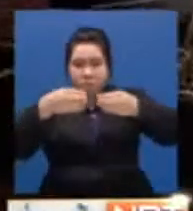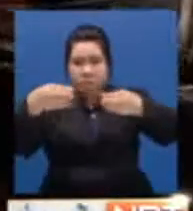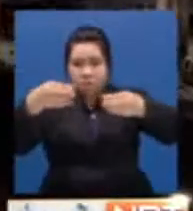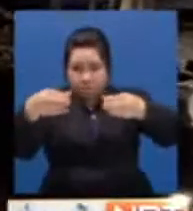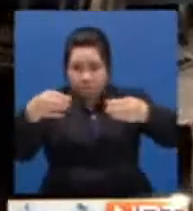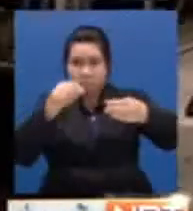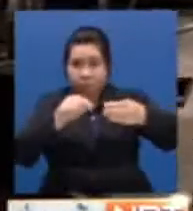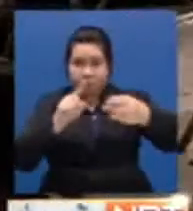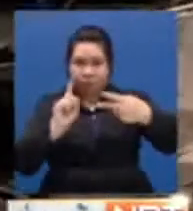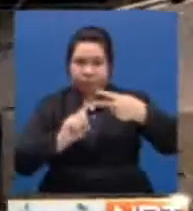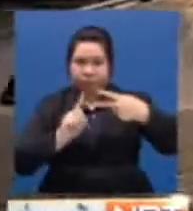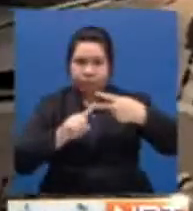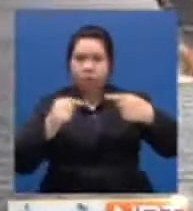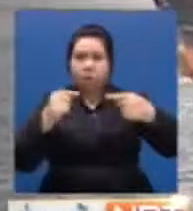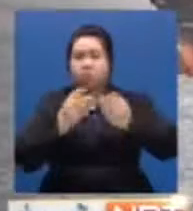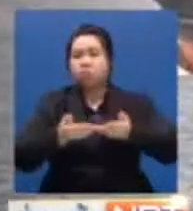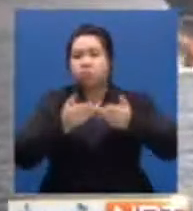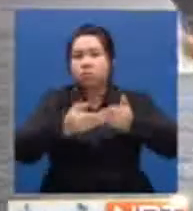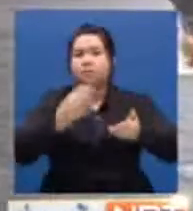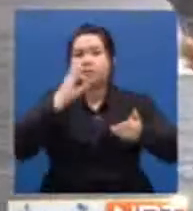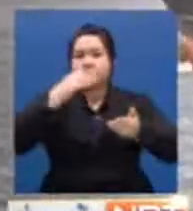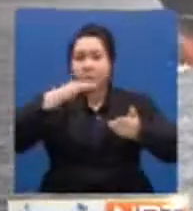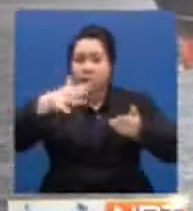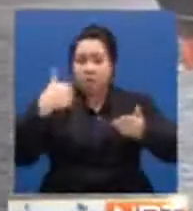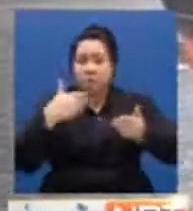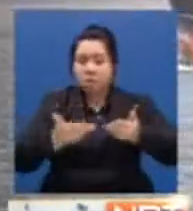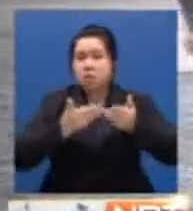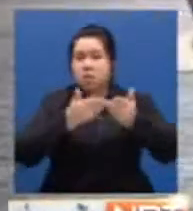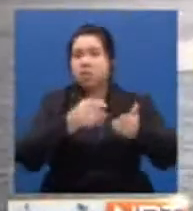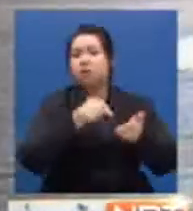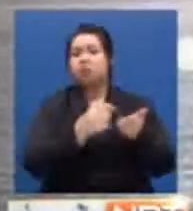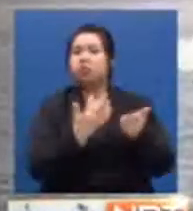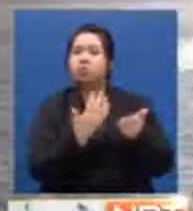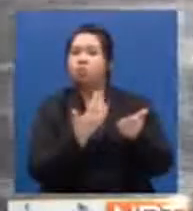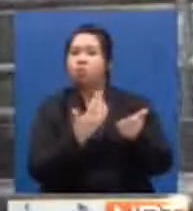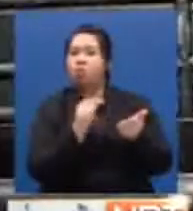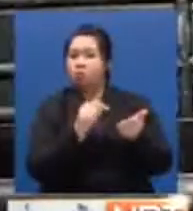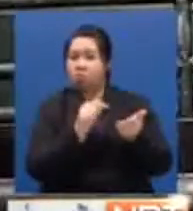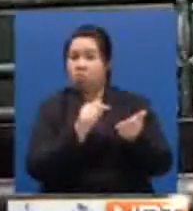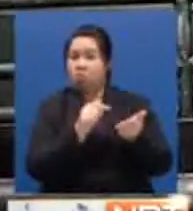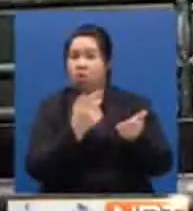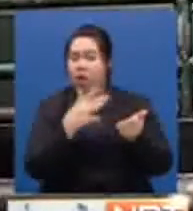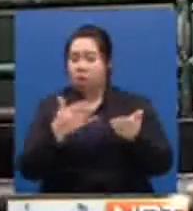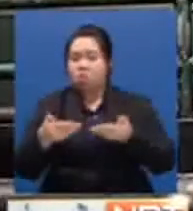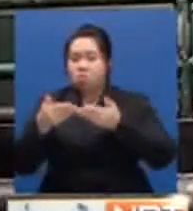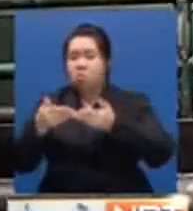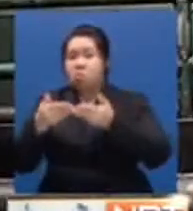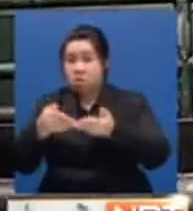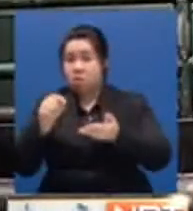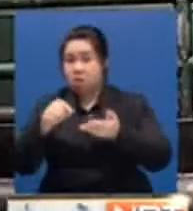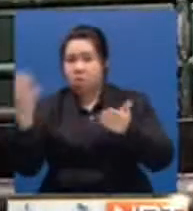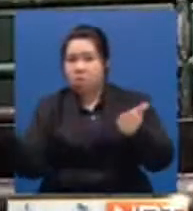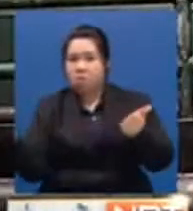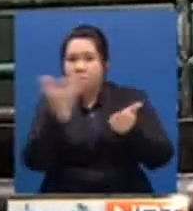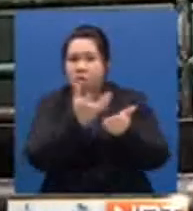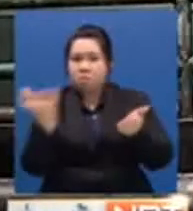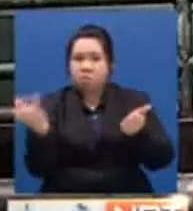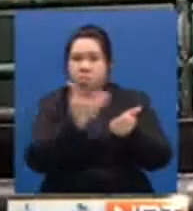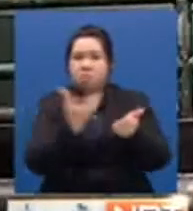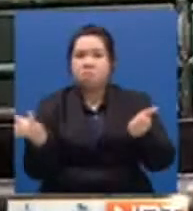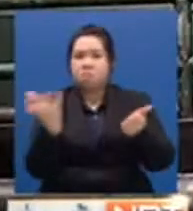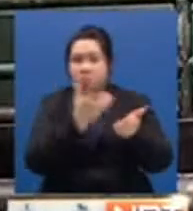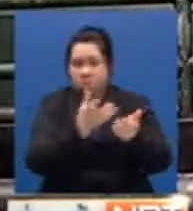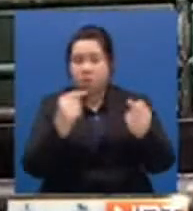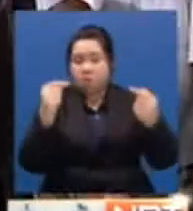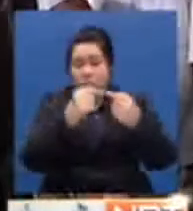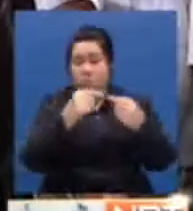2คือการค้าทางทะเลโดยจะมีเรือบรรทุกน้ำมันมาจอดในน่านน้ำสากลและจะมีเรือประมงดัดแปลงเป็นเรือขนถ่ายน้ำมันเข้ามาสู่ช